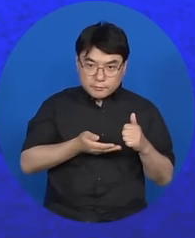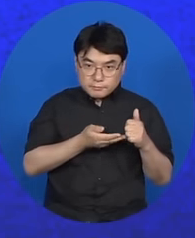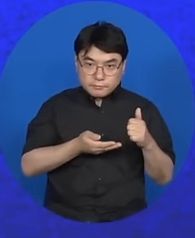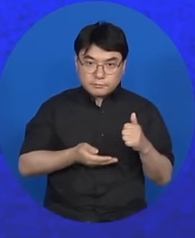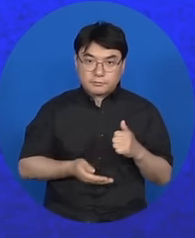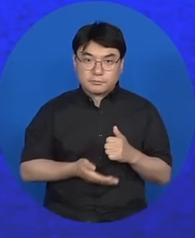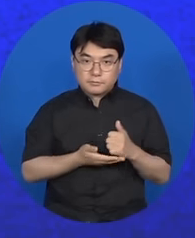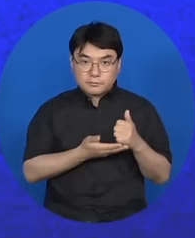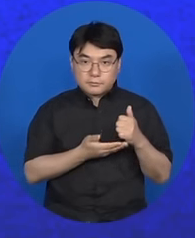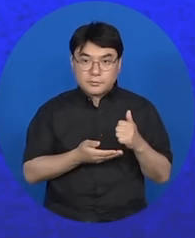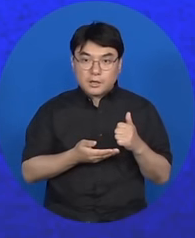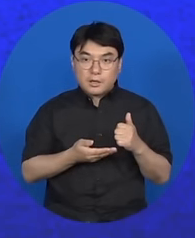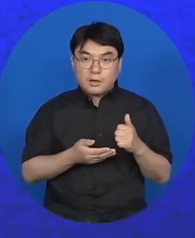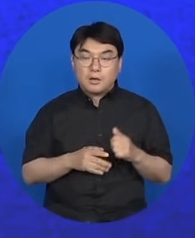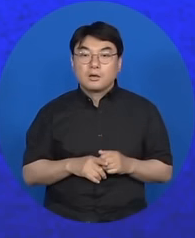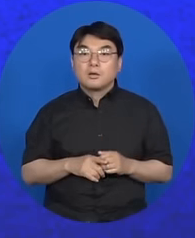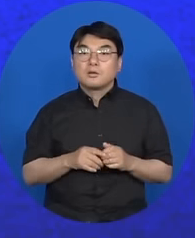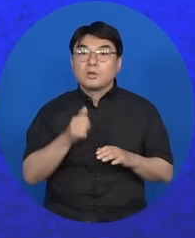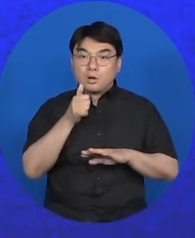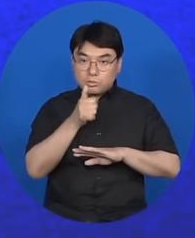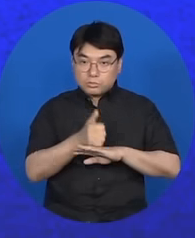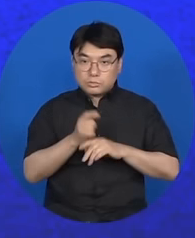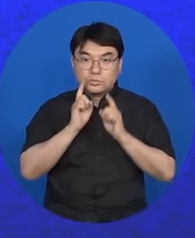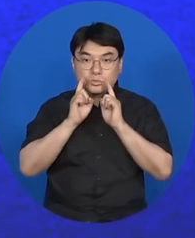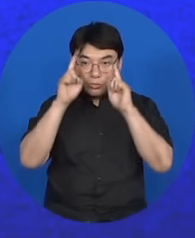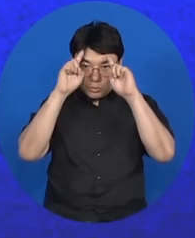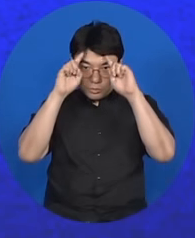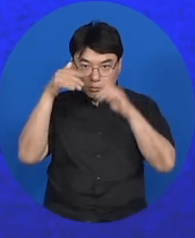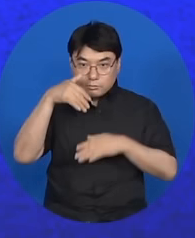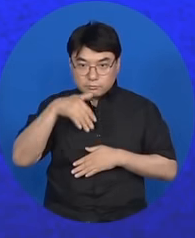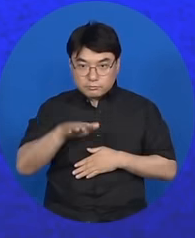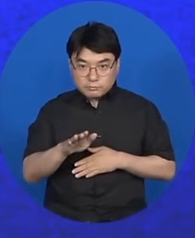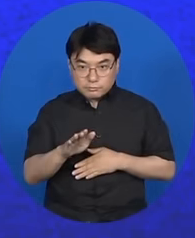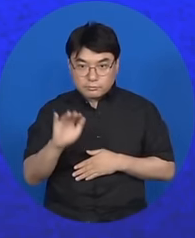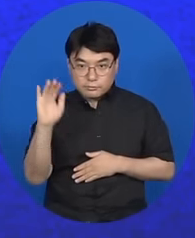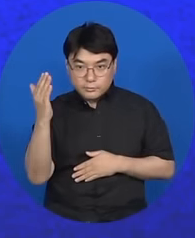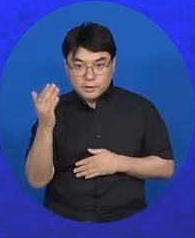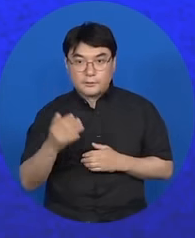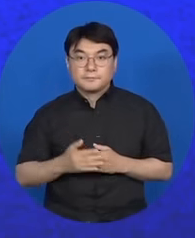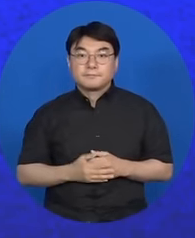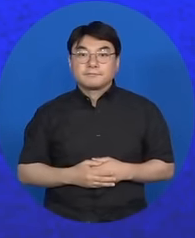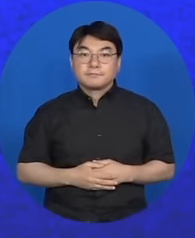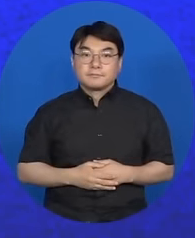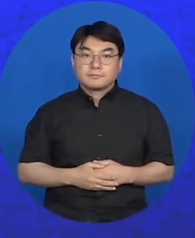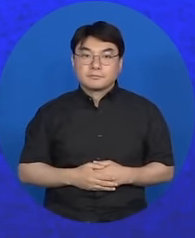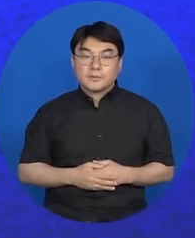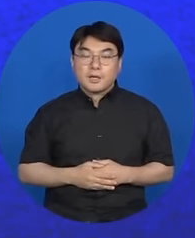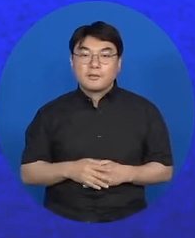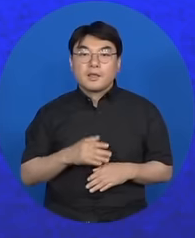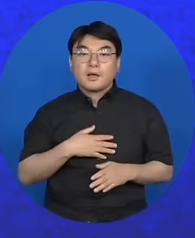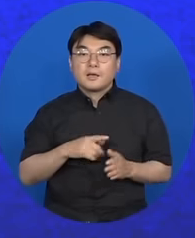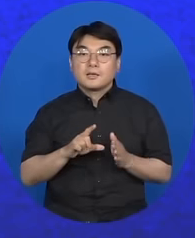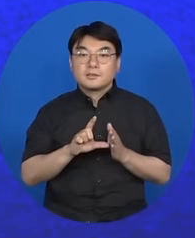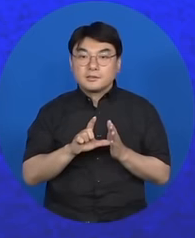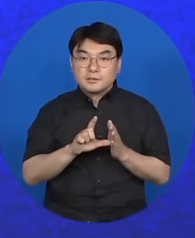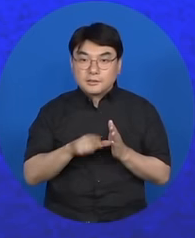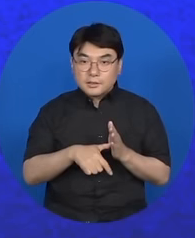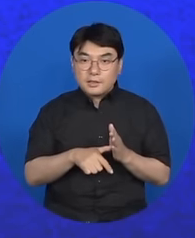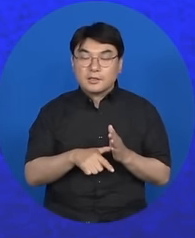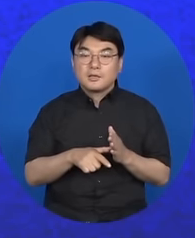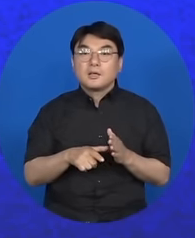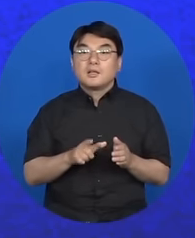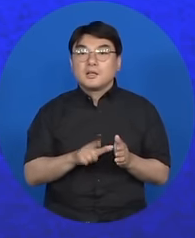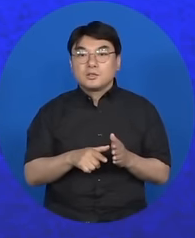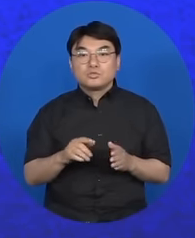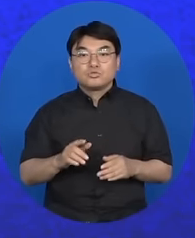보면 결국에는 그들은 어디에 이른다? 지옥에 이를 것이다 라고 하는 거예요. 내가 시간의 주인이다 라는